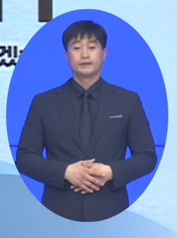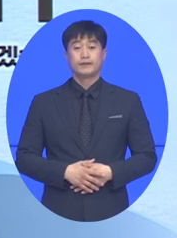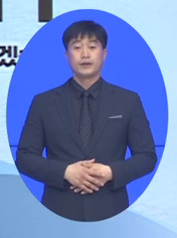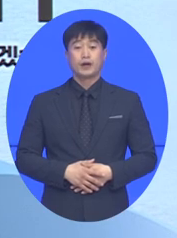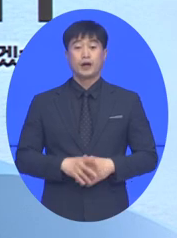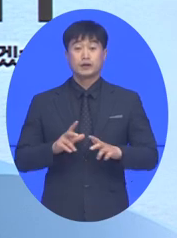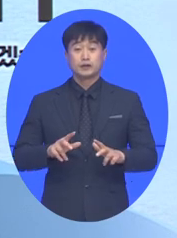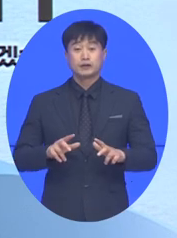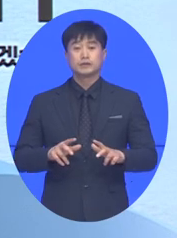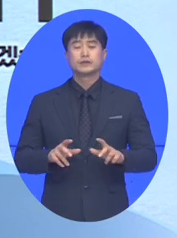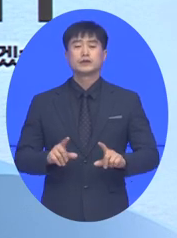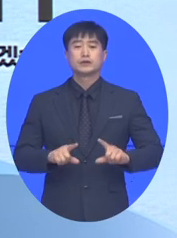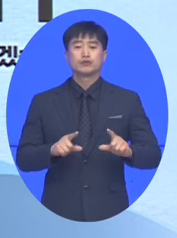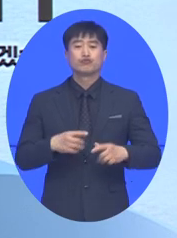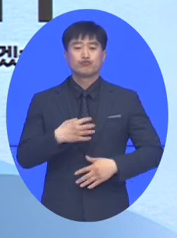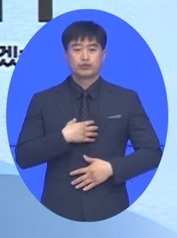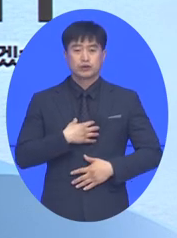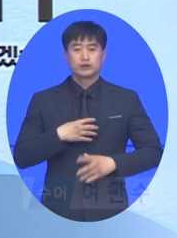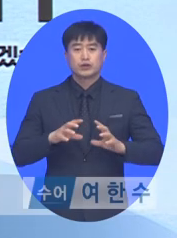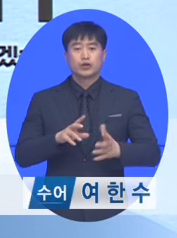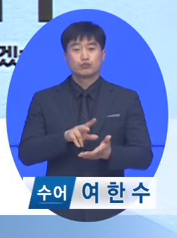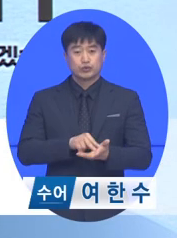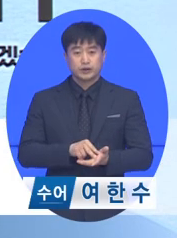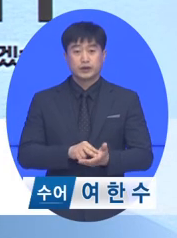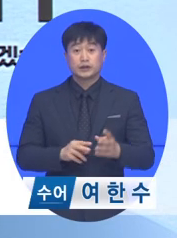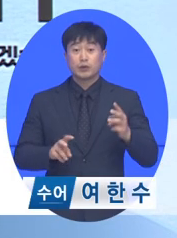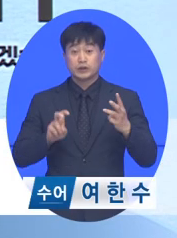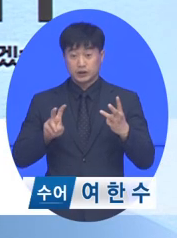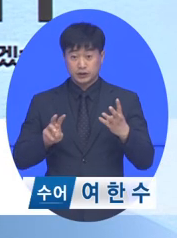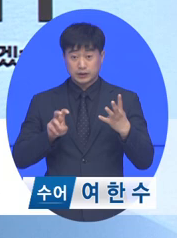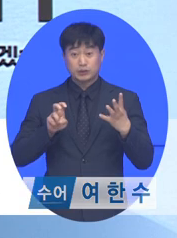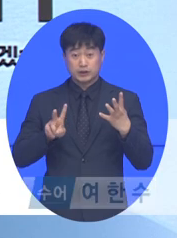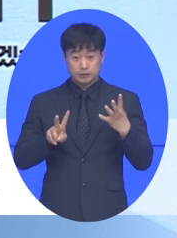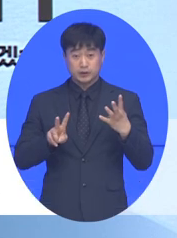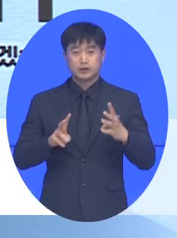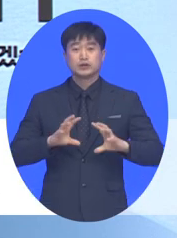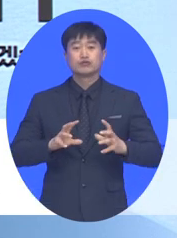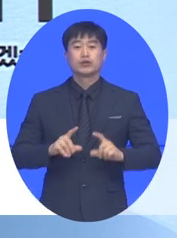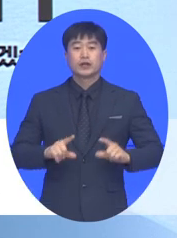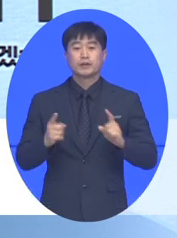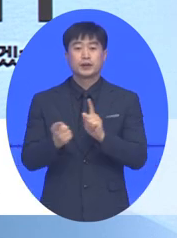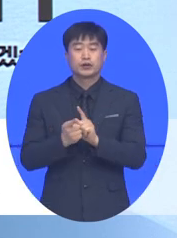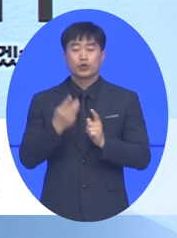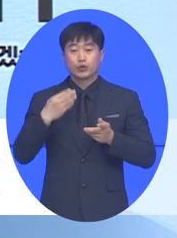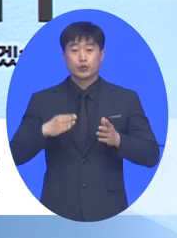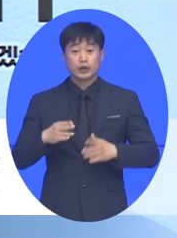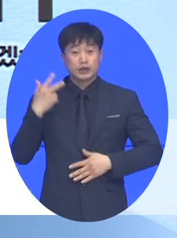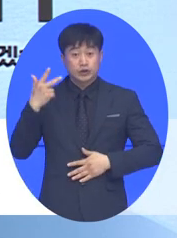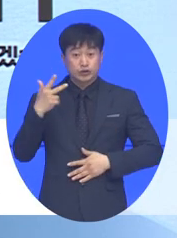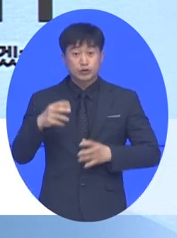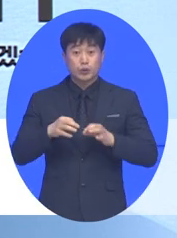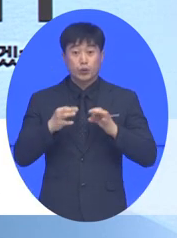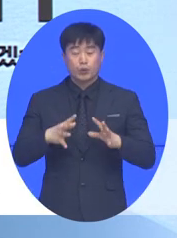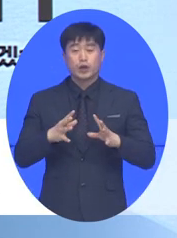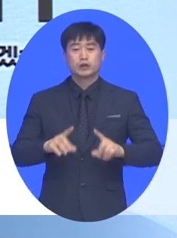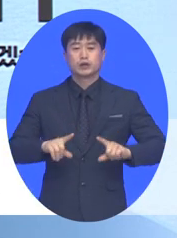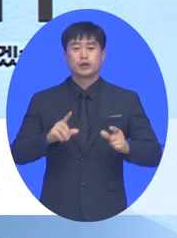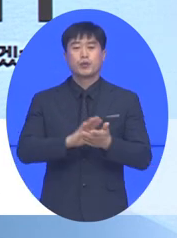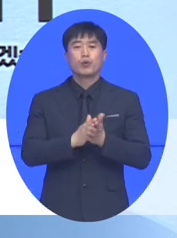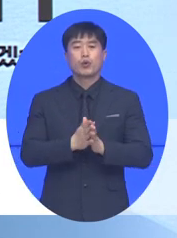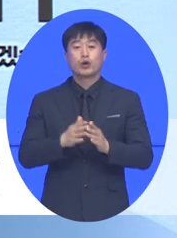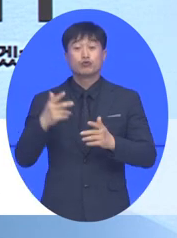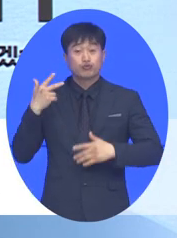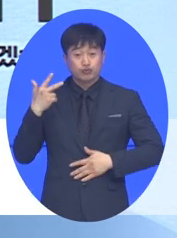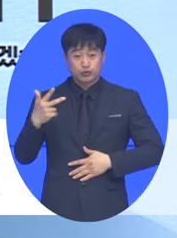지금 기후 위기는 전 세계적 단지죠 4월 20일 지구의 날이 맞아 경기도는 이번 일주일을 기후 변화주간으로 운영하고